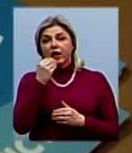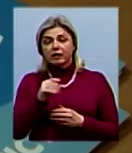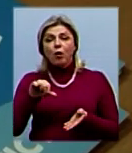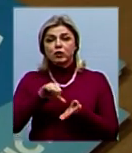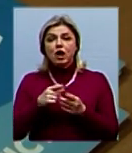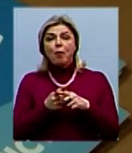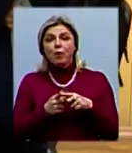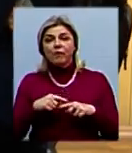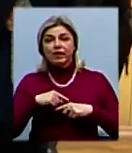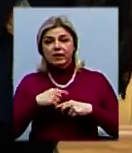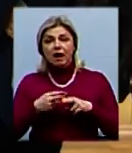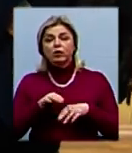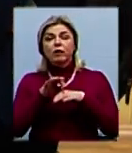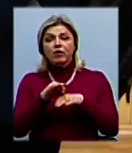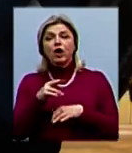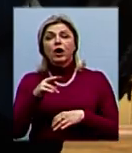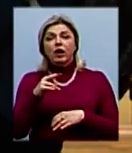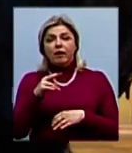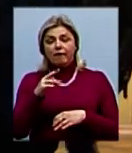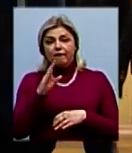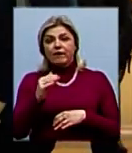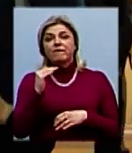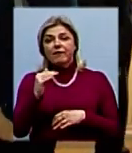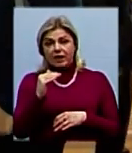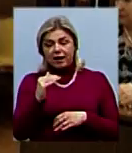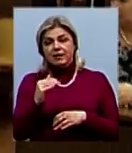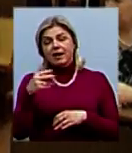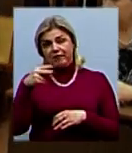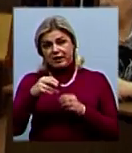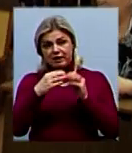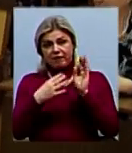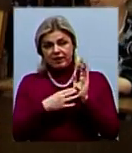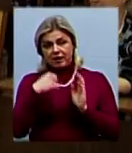який відбудеться у лютому 2019 року у Харкові.